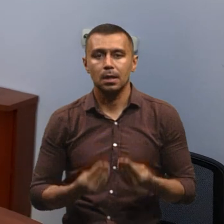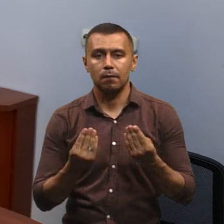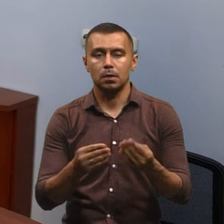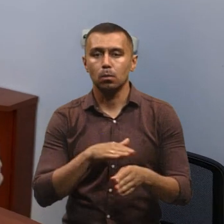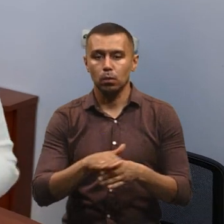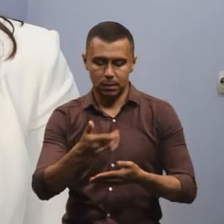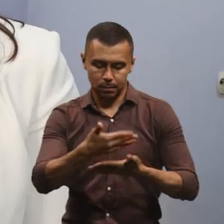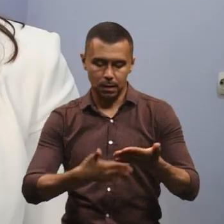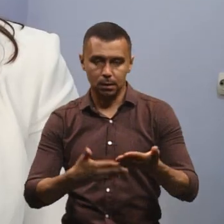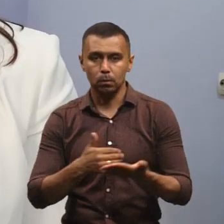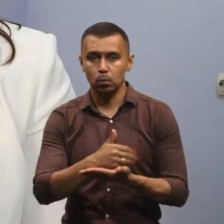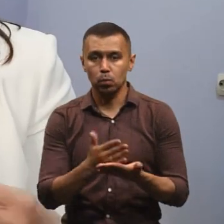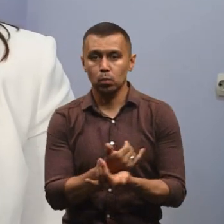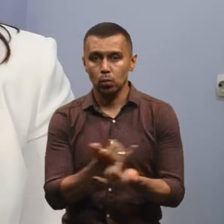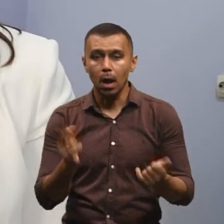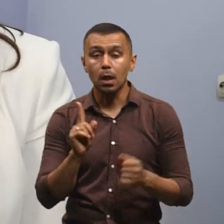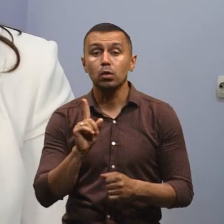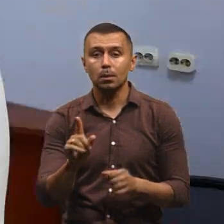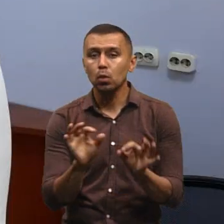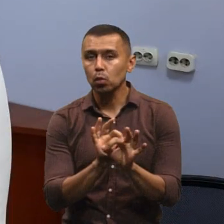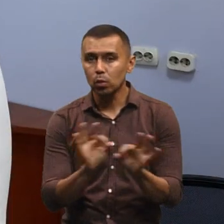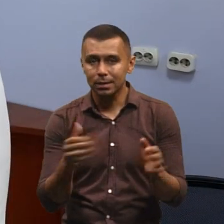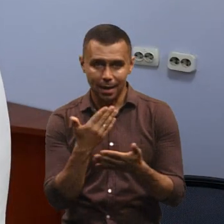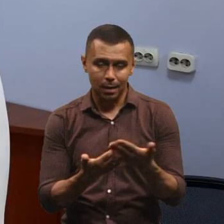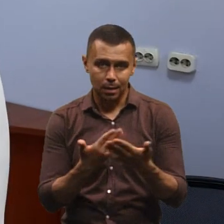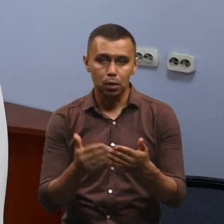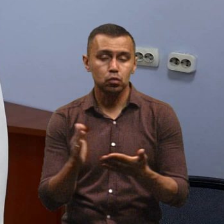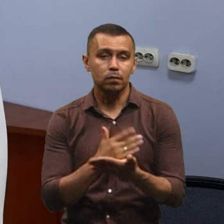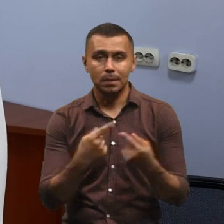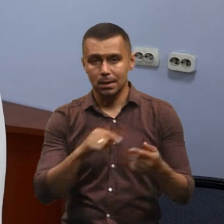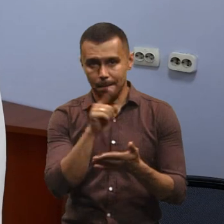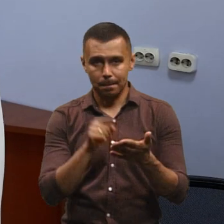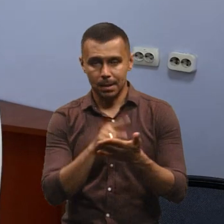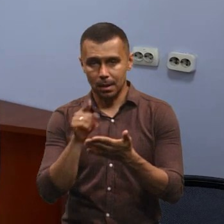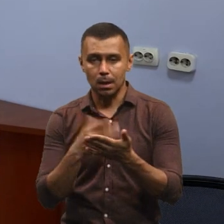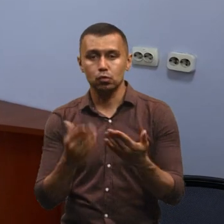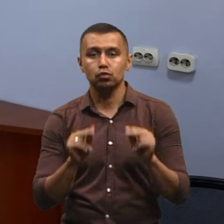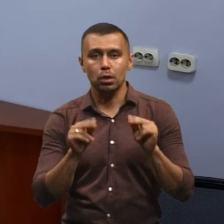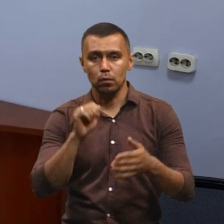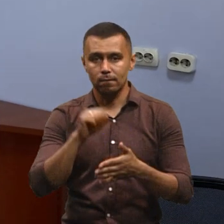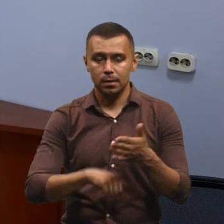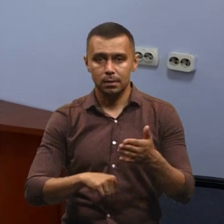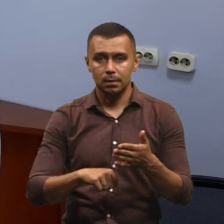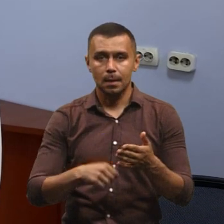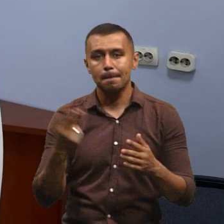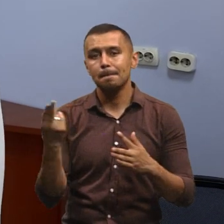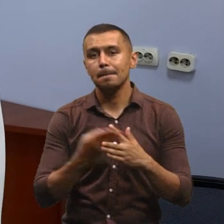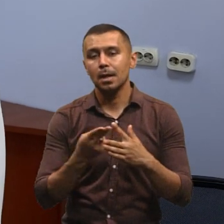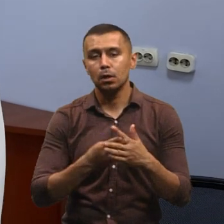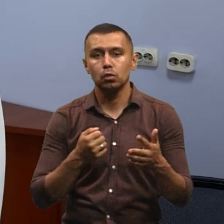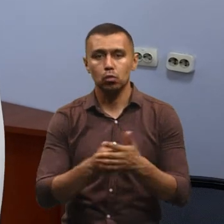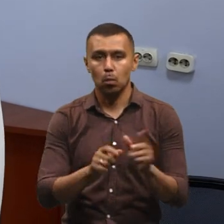повний спектр послуг але хоча б роз'яснення зовсім різні питання якщо чесно від пільг до